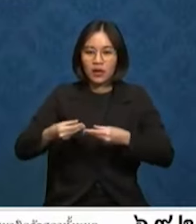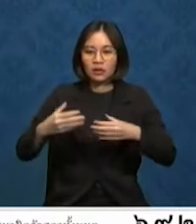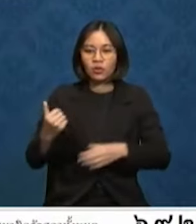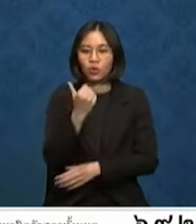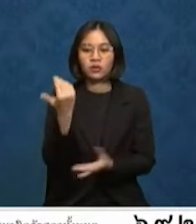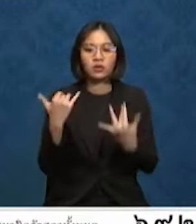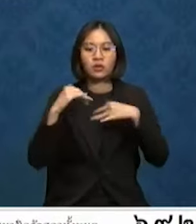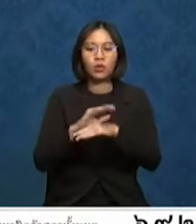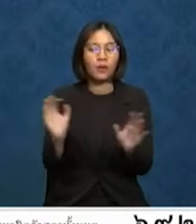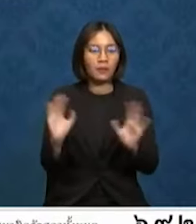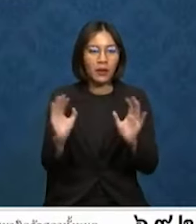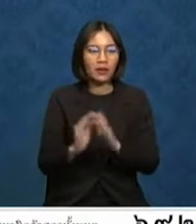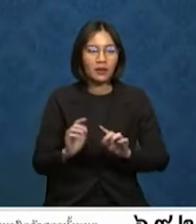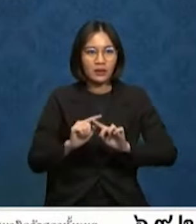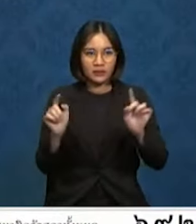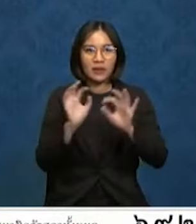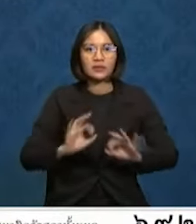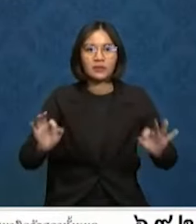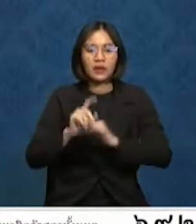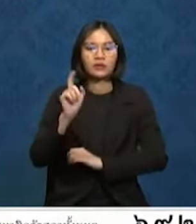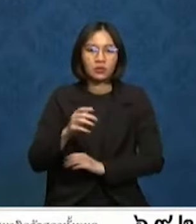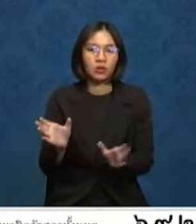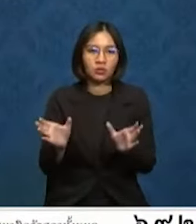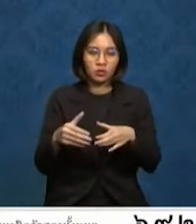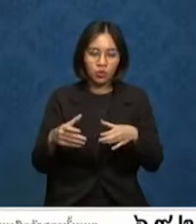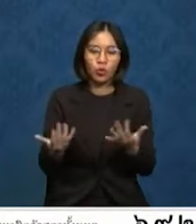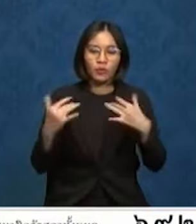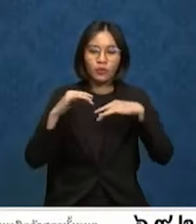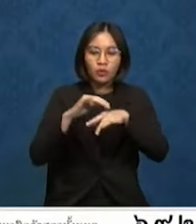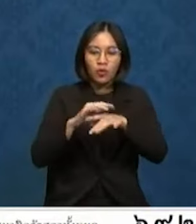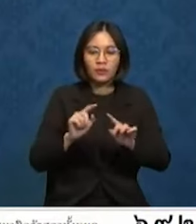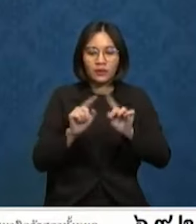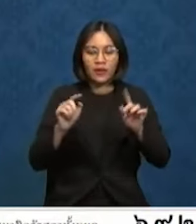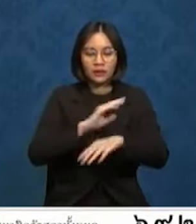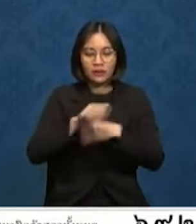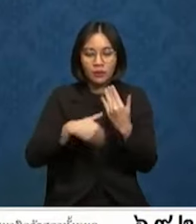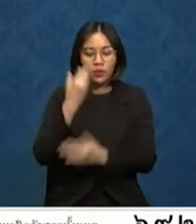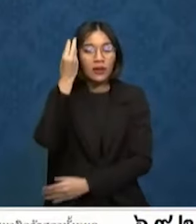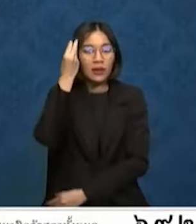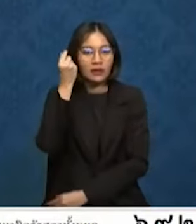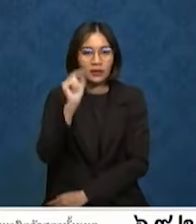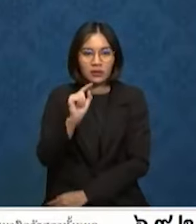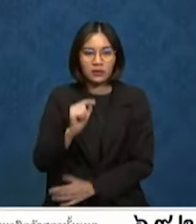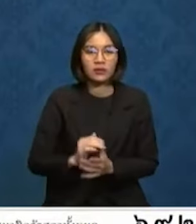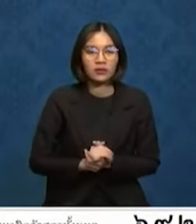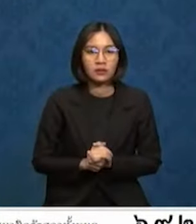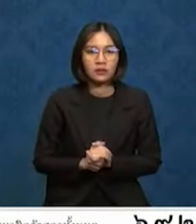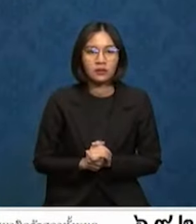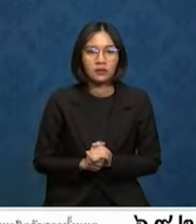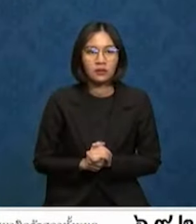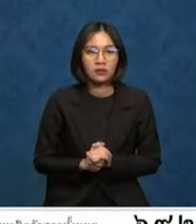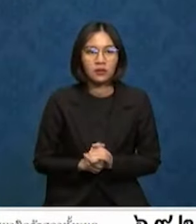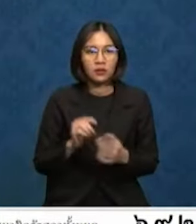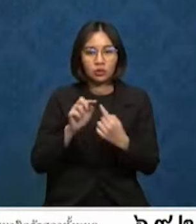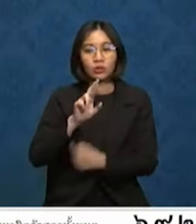อื่นเลยนะแต่พะมันจำเป็นมันก็ต้องตั้งแต่ทั้งหลายทั้งปวงนี่ให้คิดเถอะครับว่ามันตั้ง